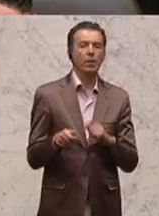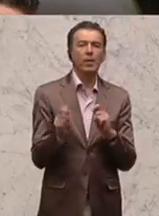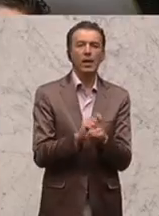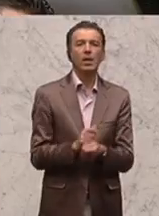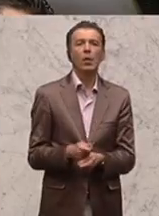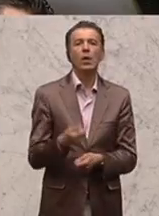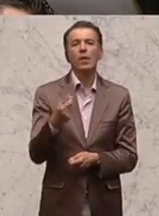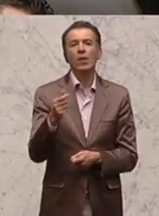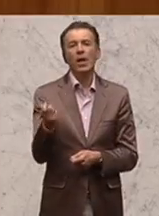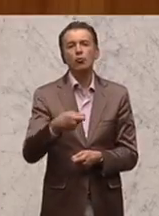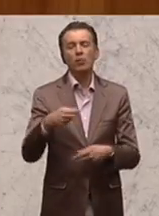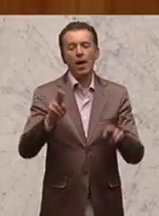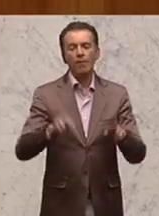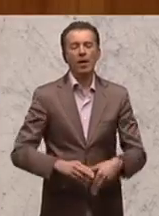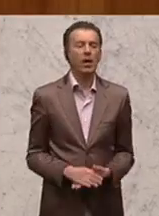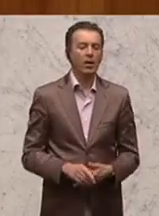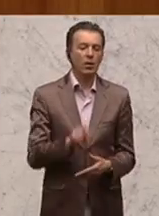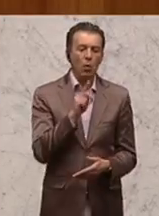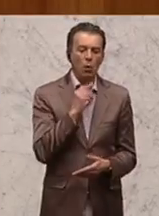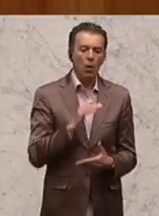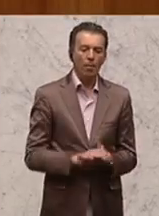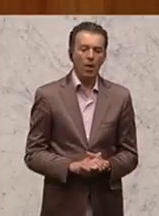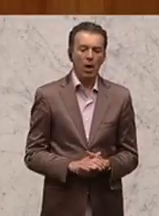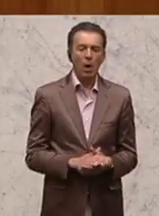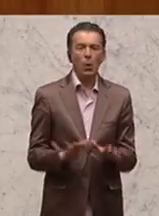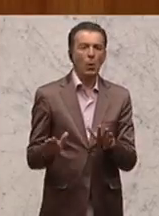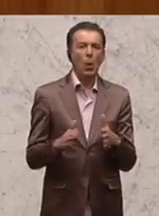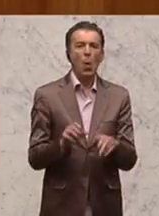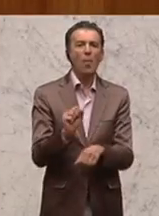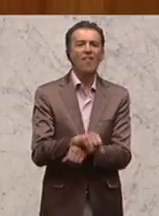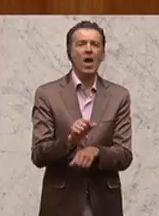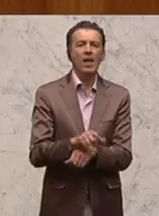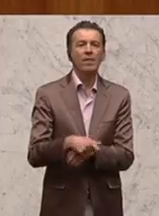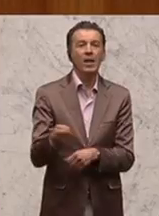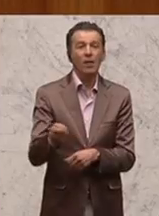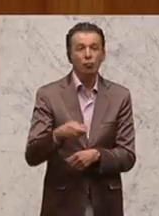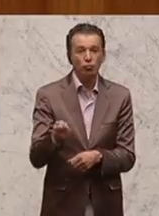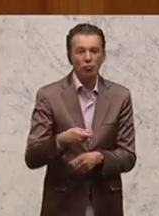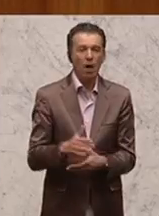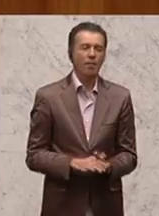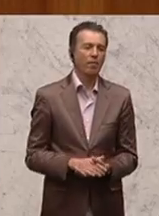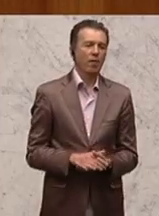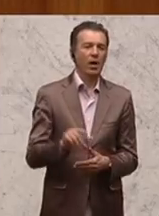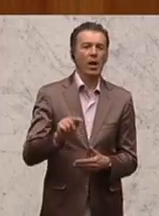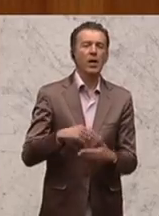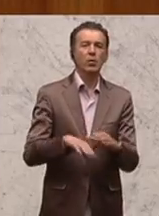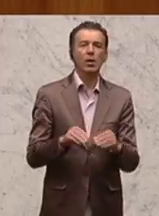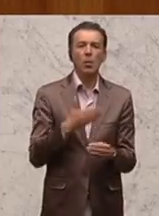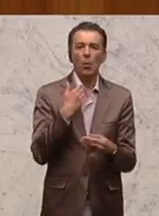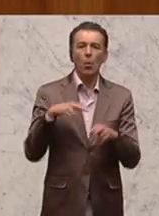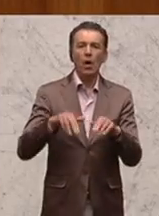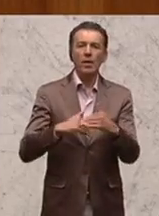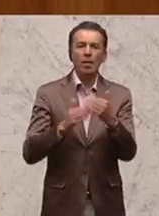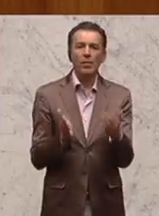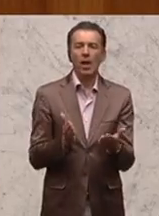im Finanzstrafrecht. Es werden nur mehr grobe Fahrlässigkeiten strafbar. Und genau kleine Unternehmen haben keine